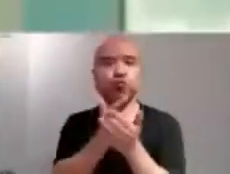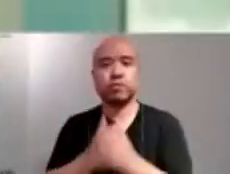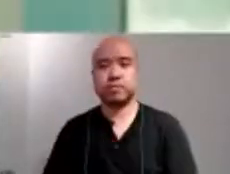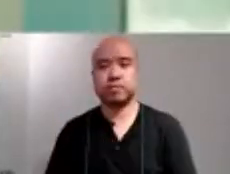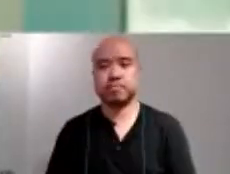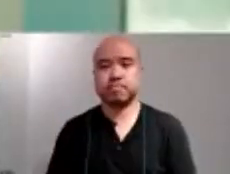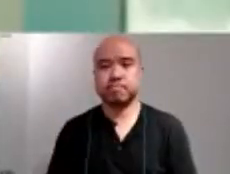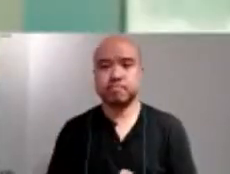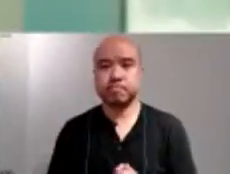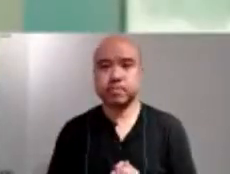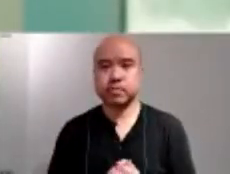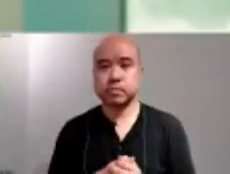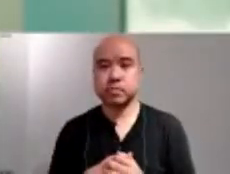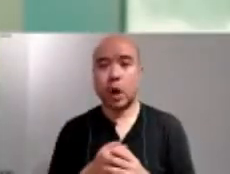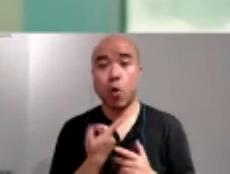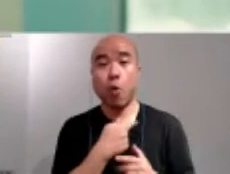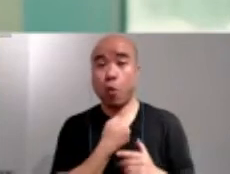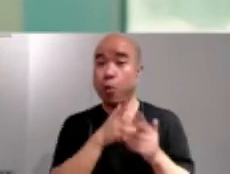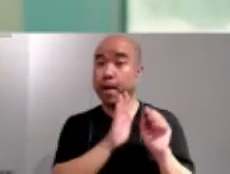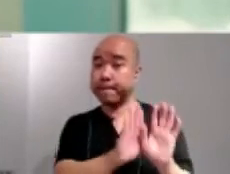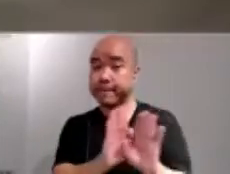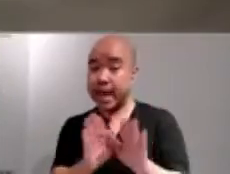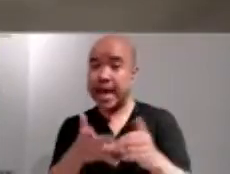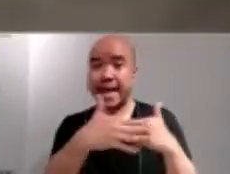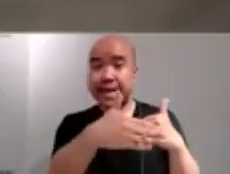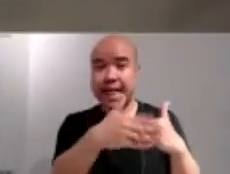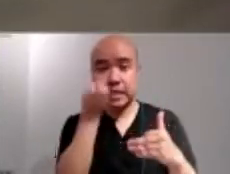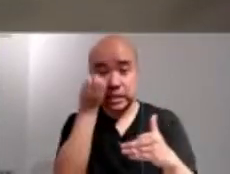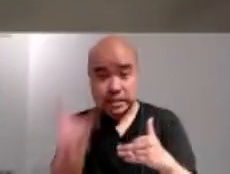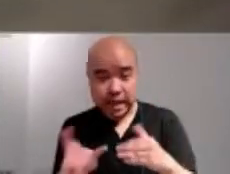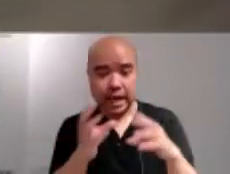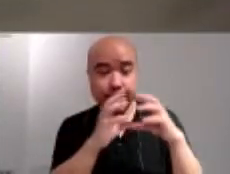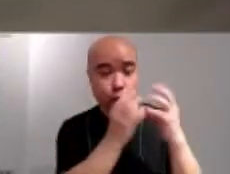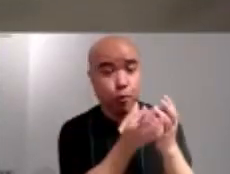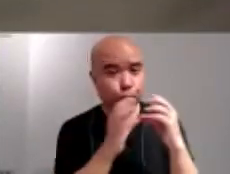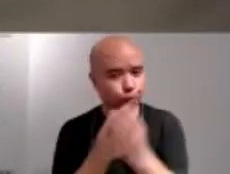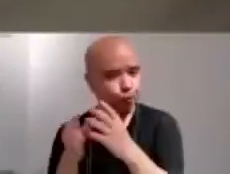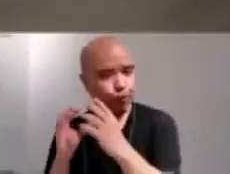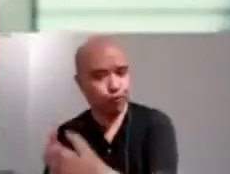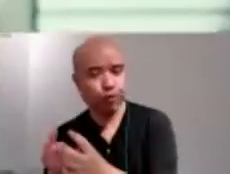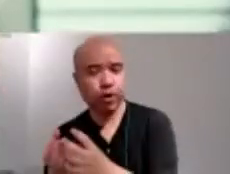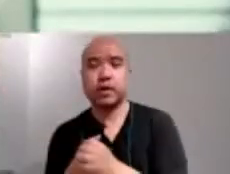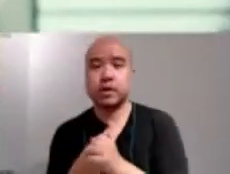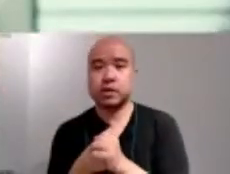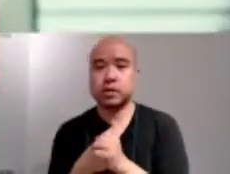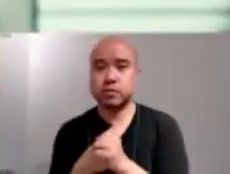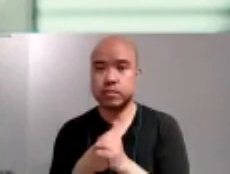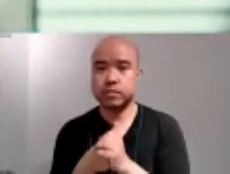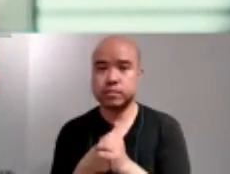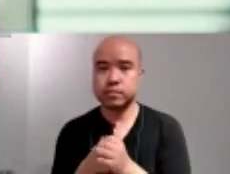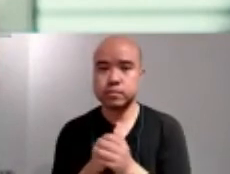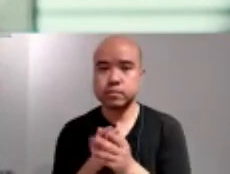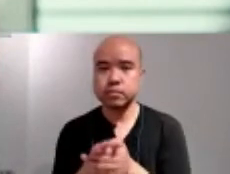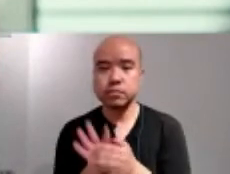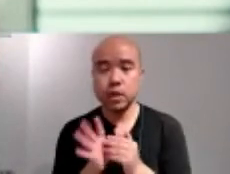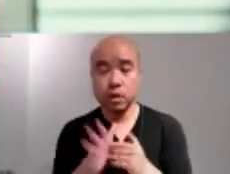透過善遊幫助世界各地嘅弱勢社群。 透過善遊去幫助世界各地的弱勢社群。 透過善遊去幫助世界各